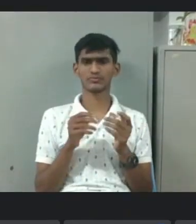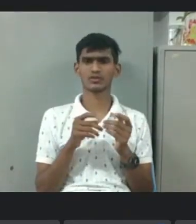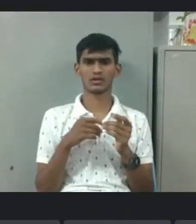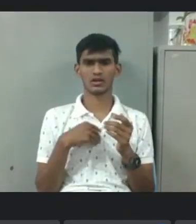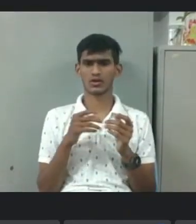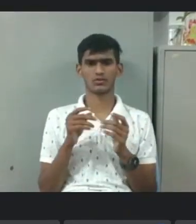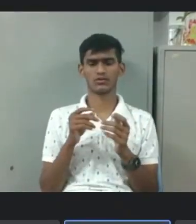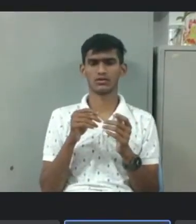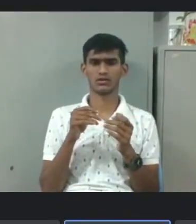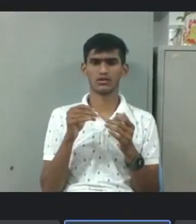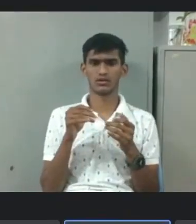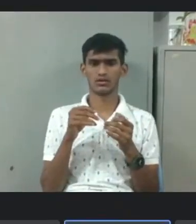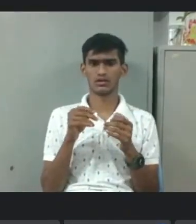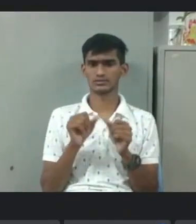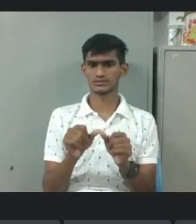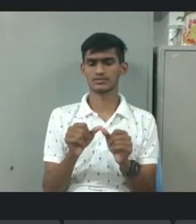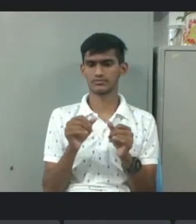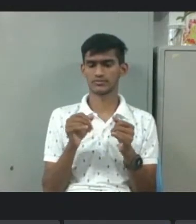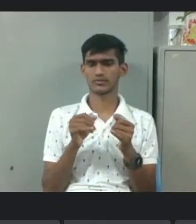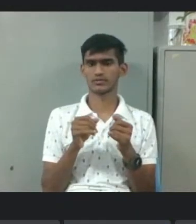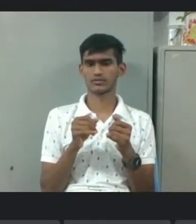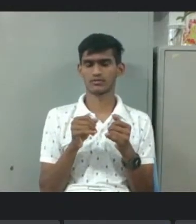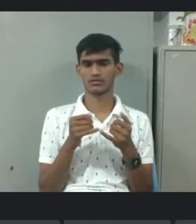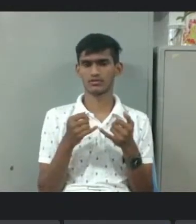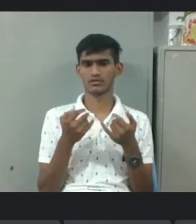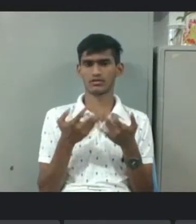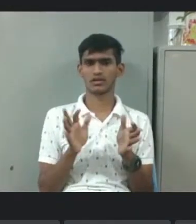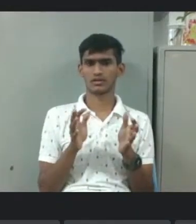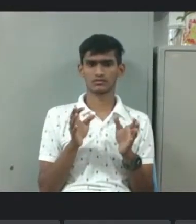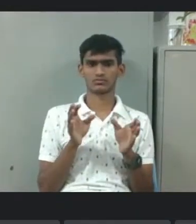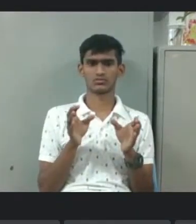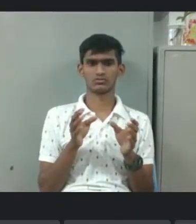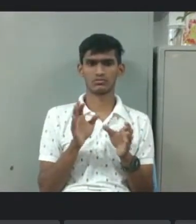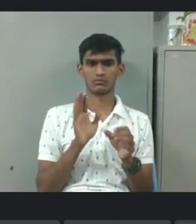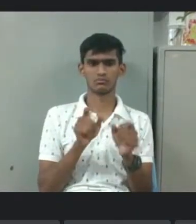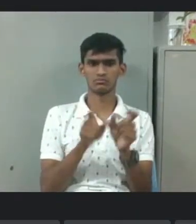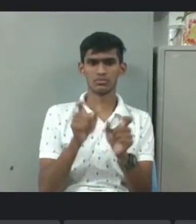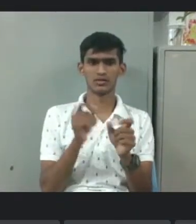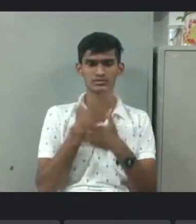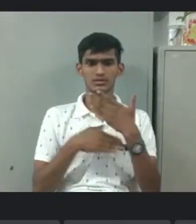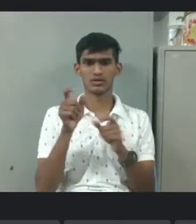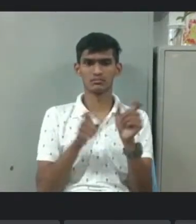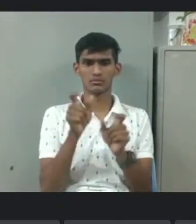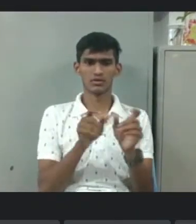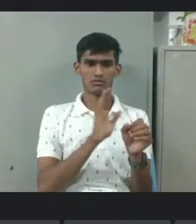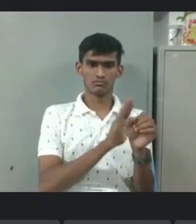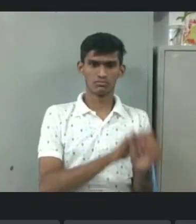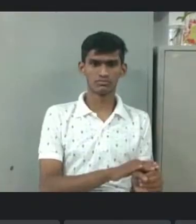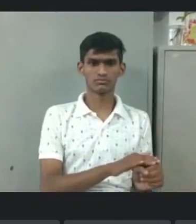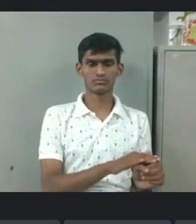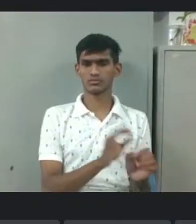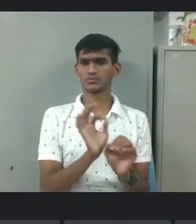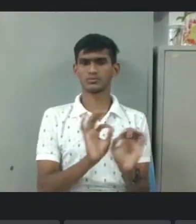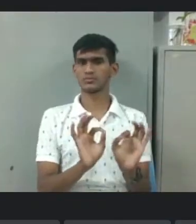തലത്തിൽ MSW കഴിഞ്ഞ കൊച്ചാണ്. അതെ, വിവേചനങ്ങൾ പാടില്ല എന്ന് തന്നെയാണ് നമ്മൾ പറയുന്നത്. അത്